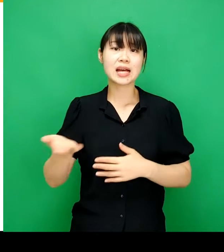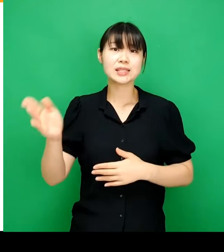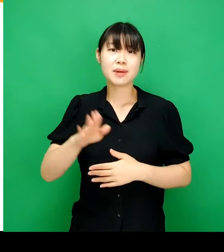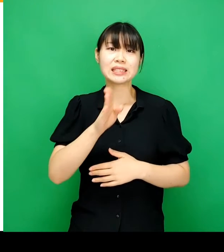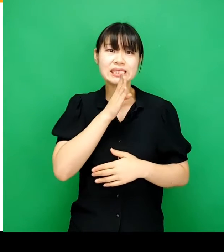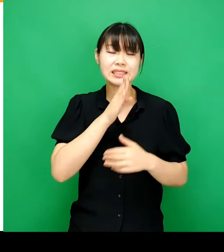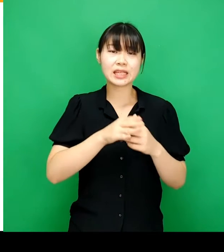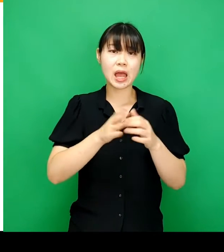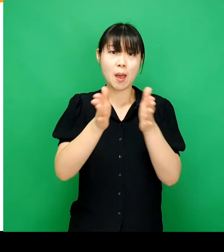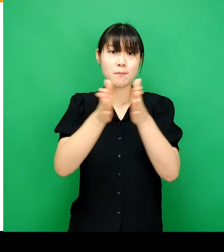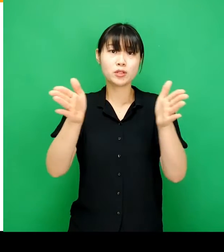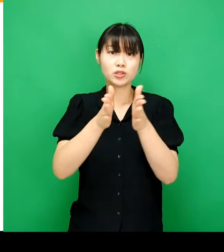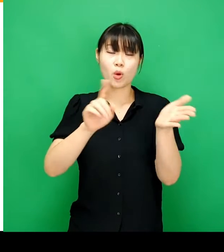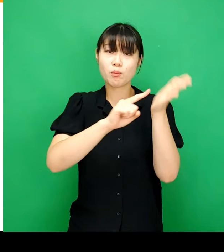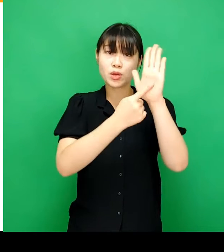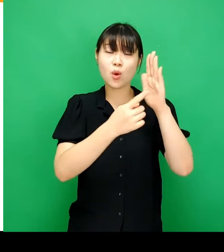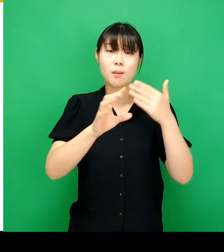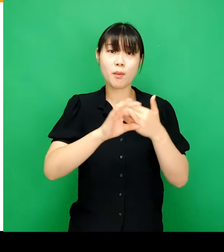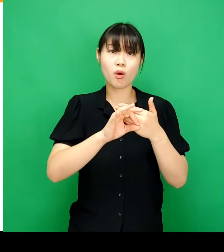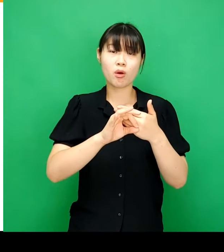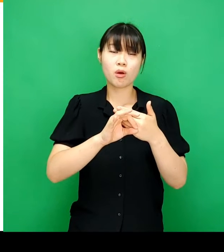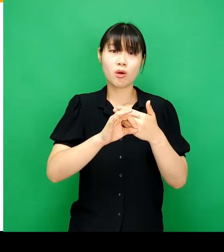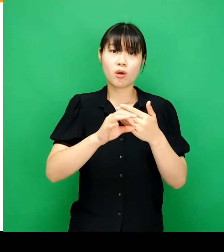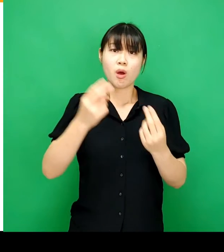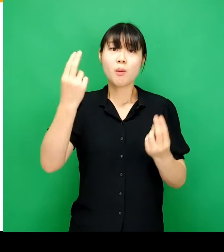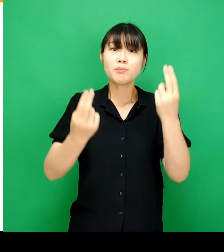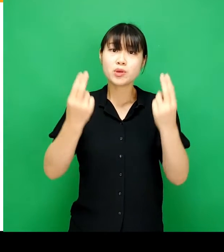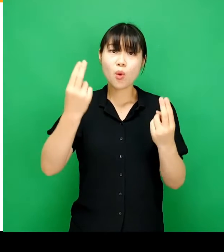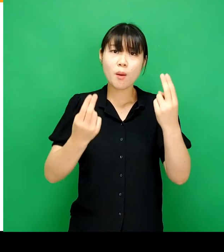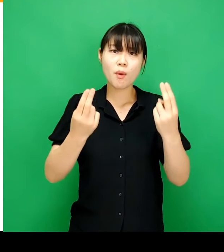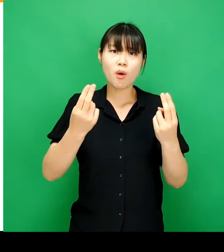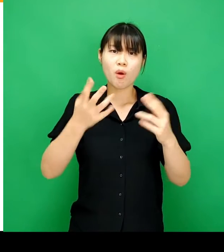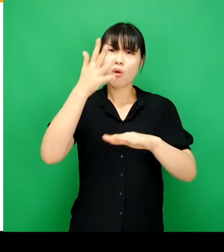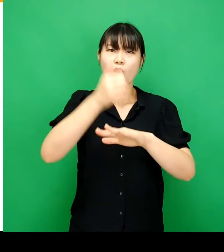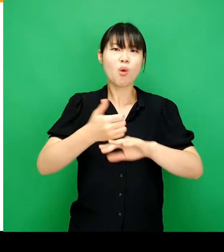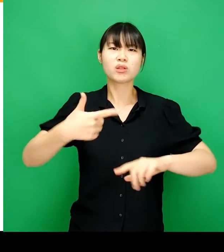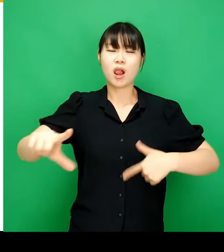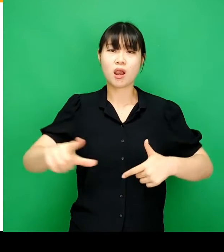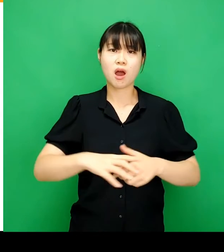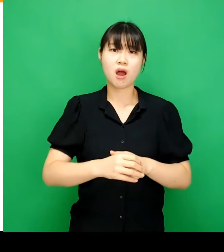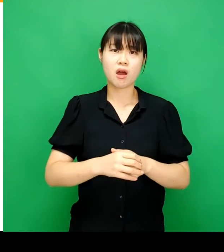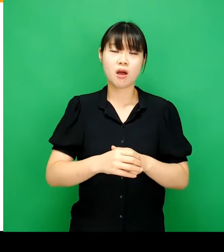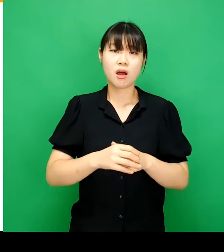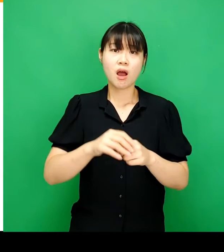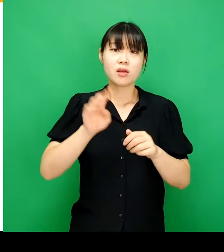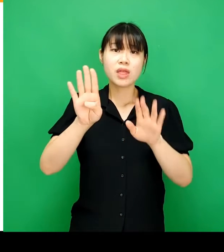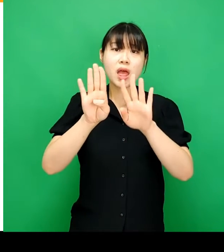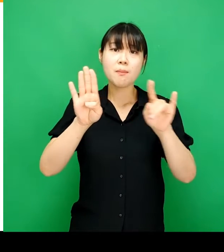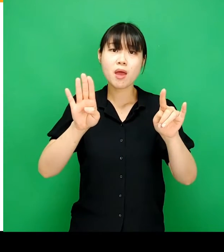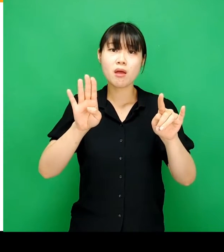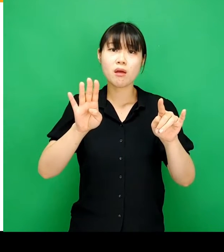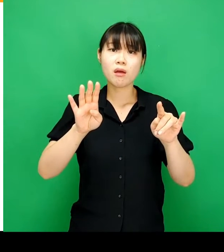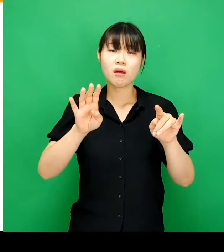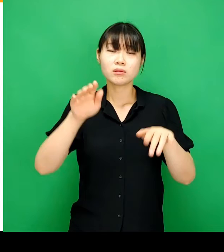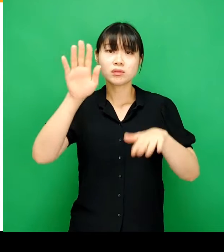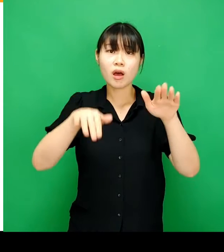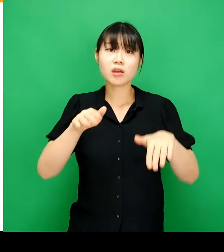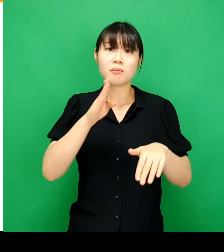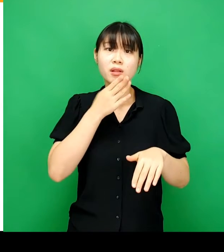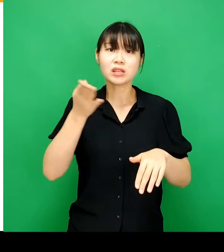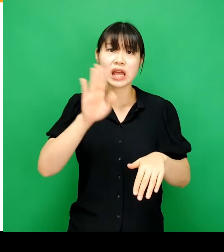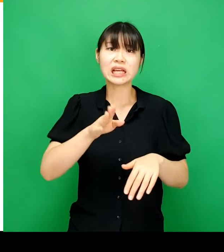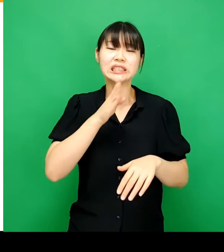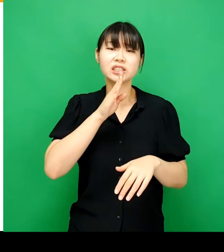있습니다. 하지만 실제로 면적을 비교하면 매우 다른 결과가 나타납니다. 부피가 4배만 차이